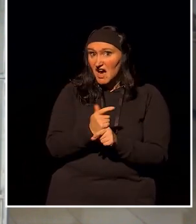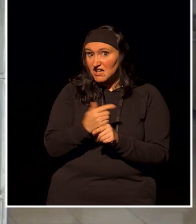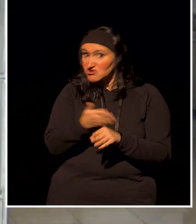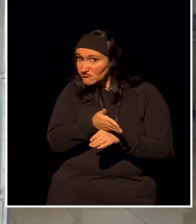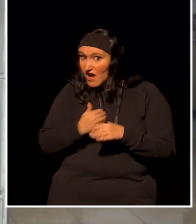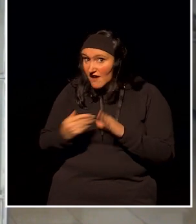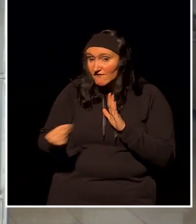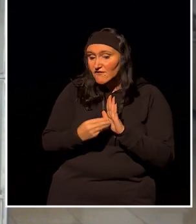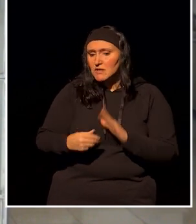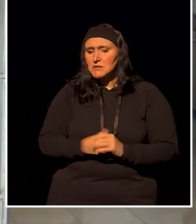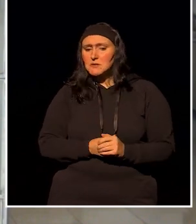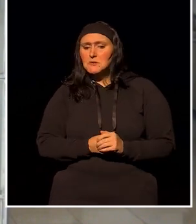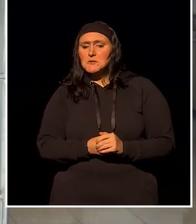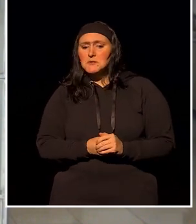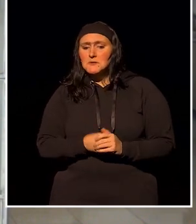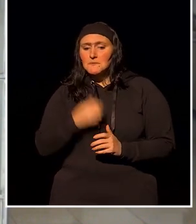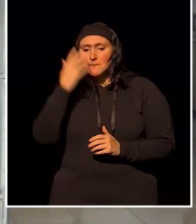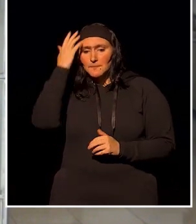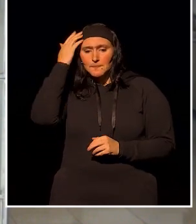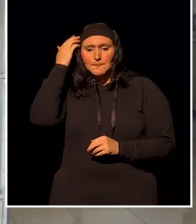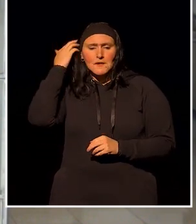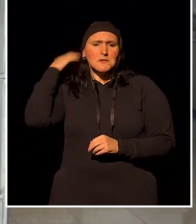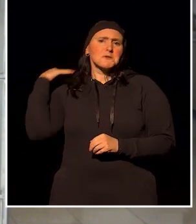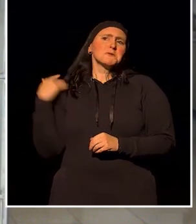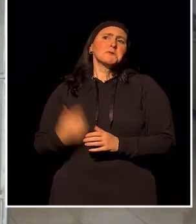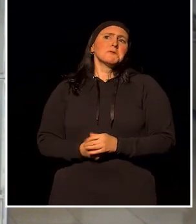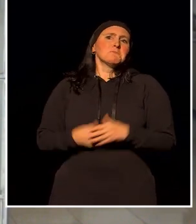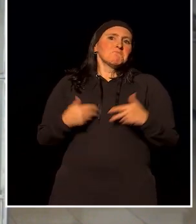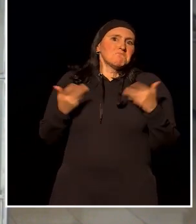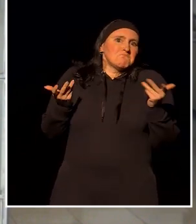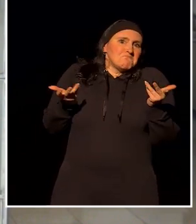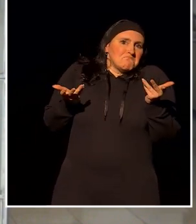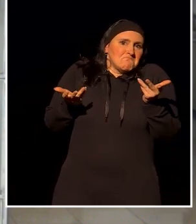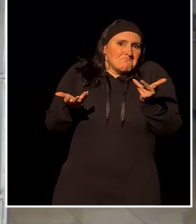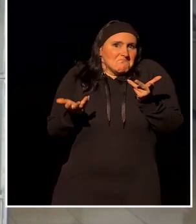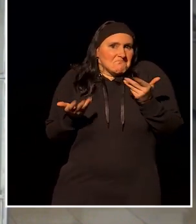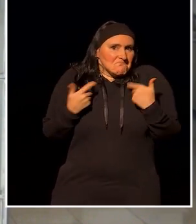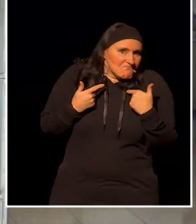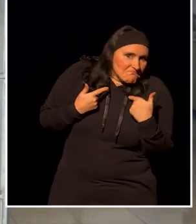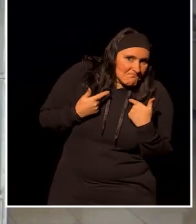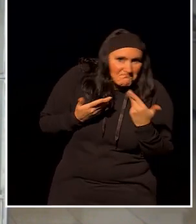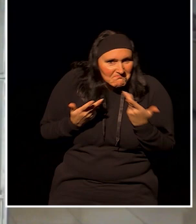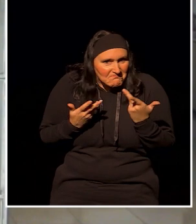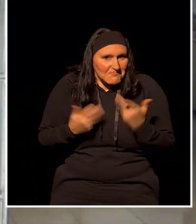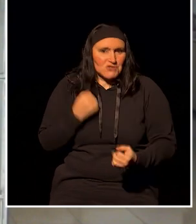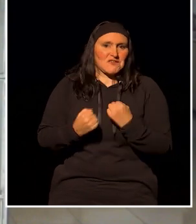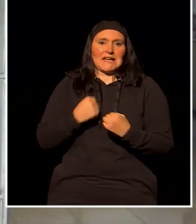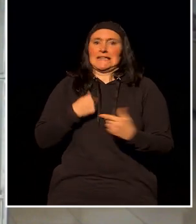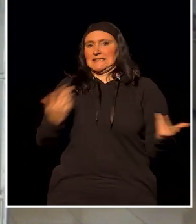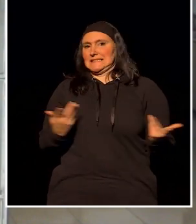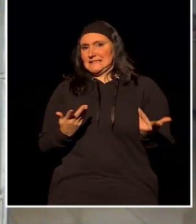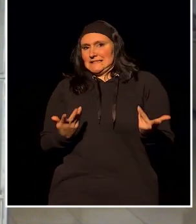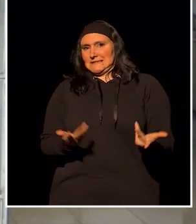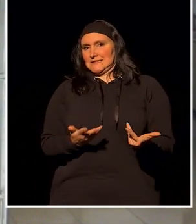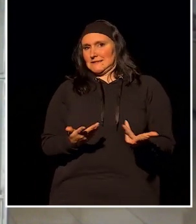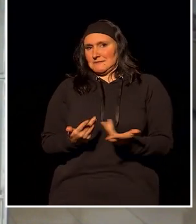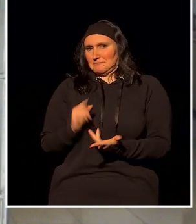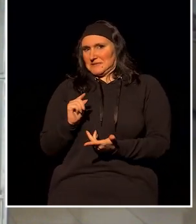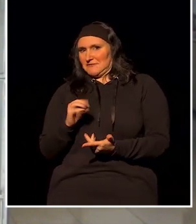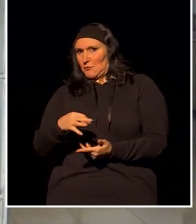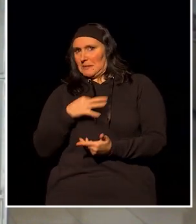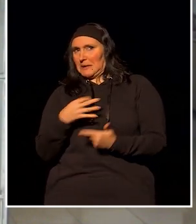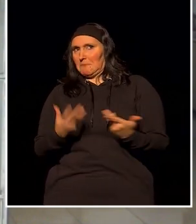Ich weiß nicht, ich fühle mich da etwas überfragt, um ganz ehrlich zu sagen. Ich weiß nicht, was nützt,